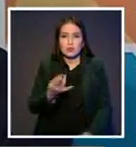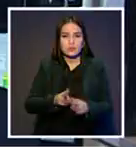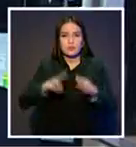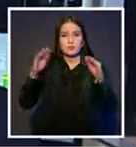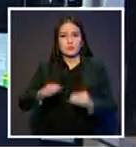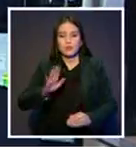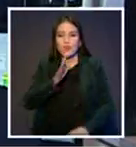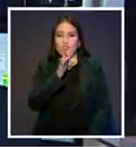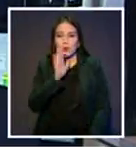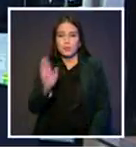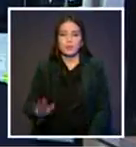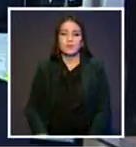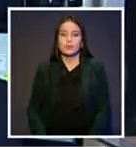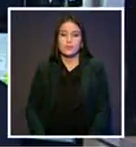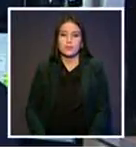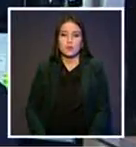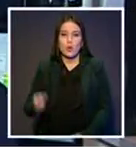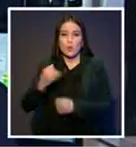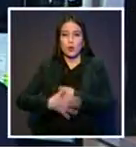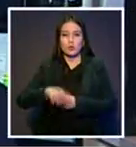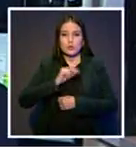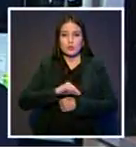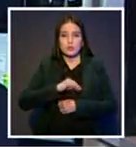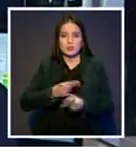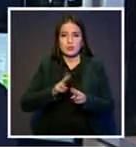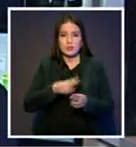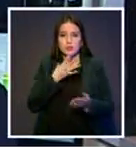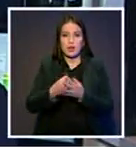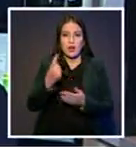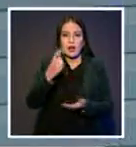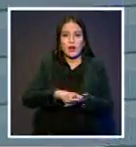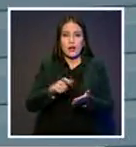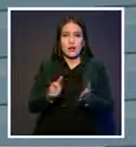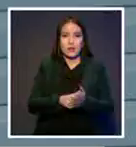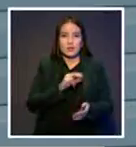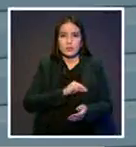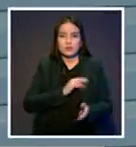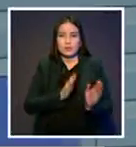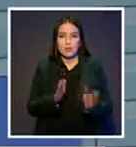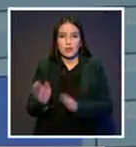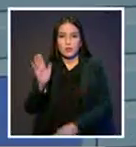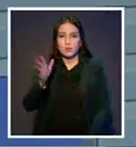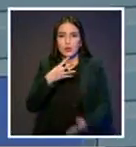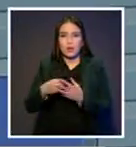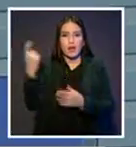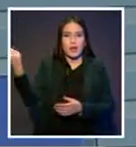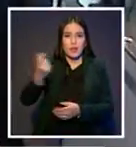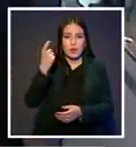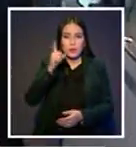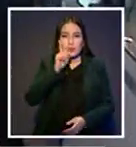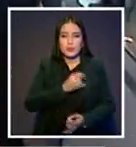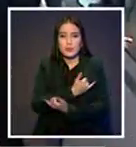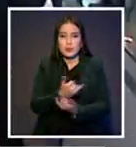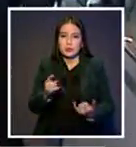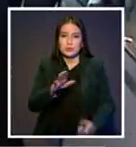уақыты. Орталық жұмысы бір терезе қағидасы бойынша жұмыс істейді. Мұнда отандық кәсіпкерлер мен сыртқы экономикалық әріптестер үшін қолайлы жағдайдың